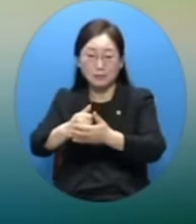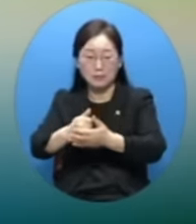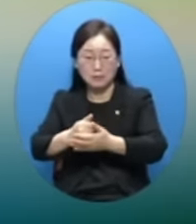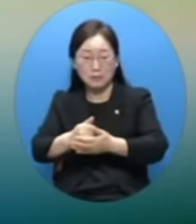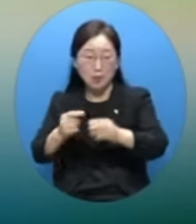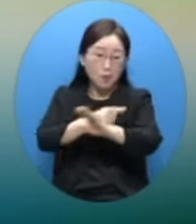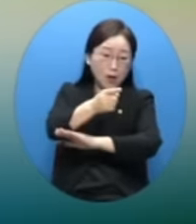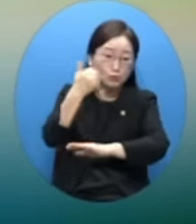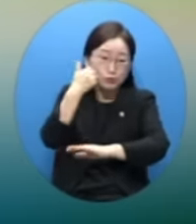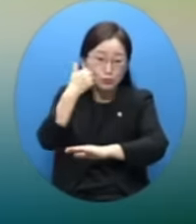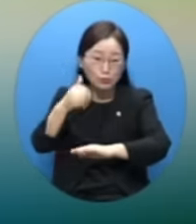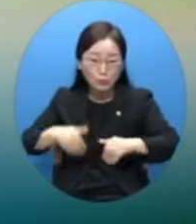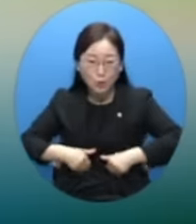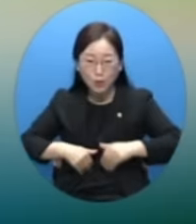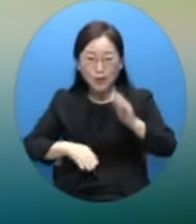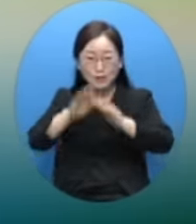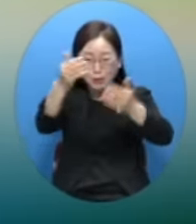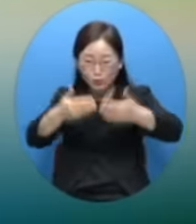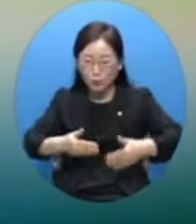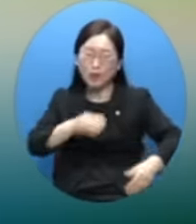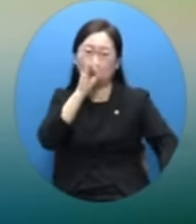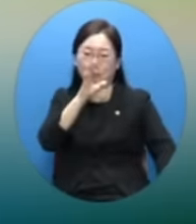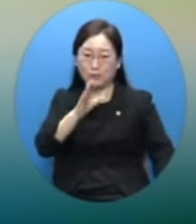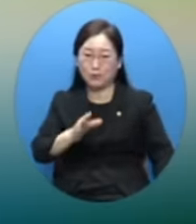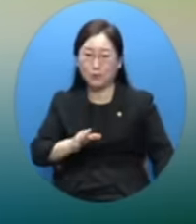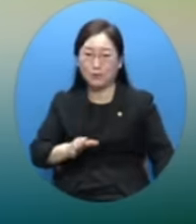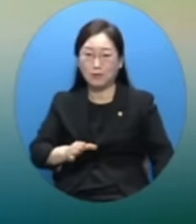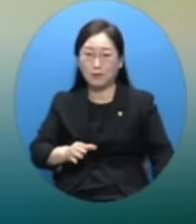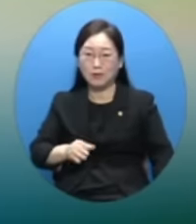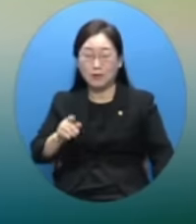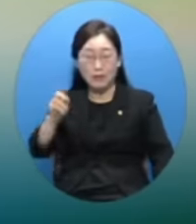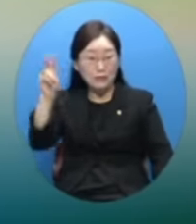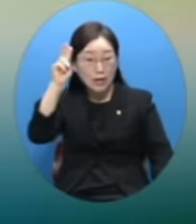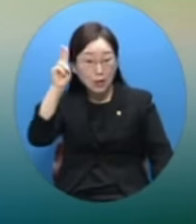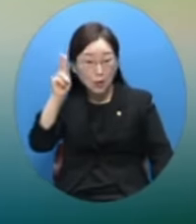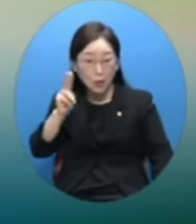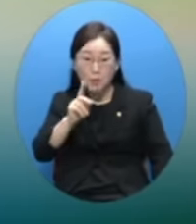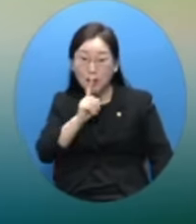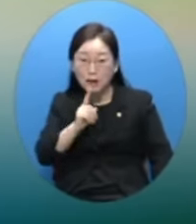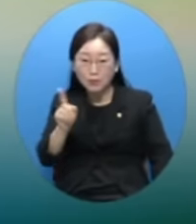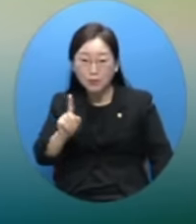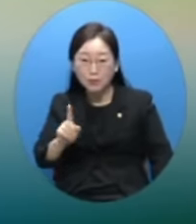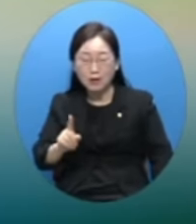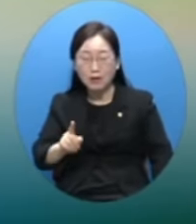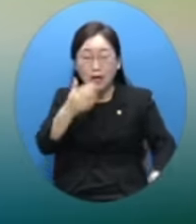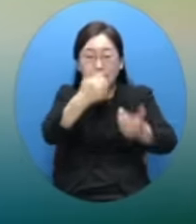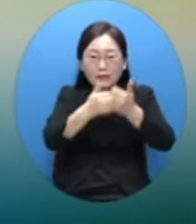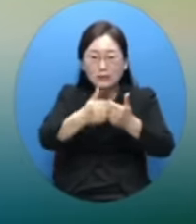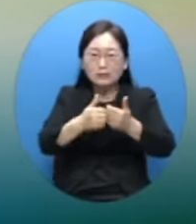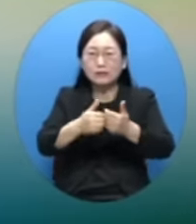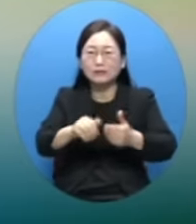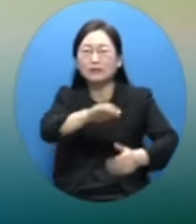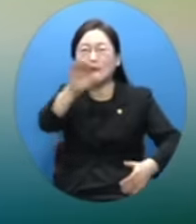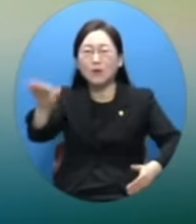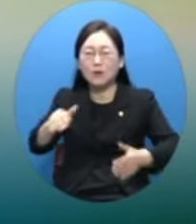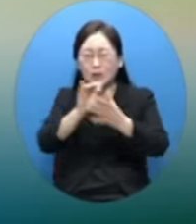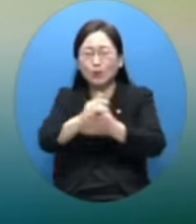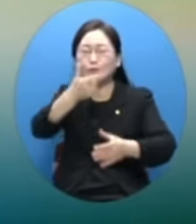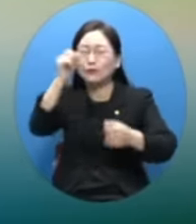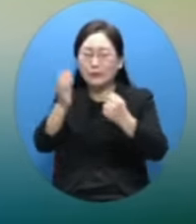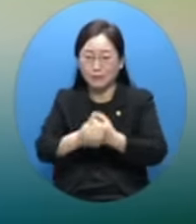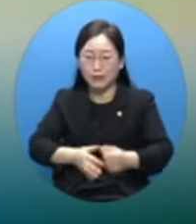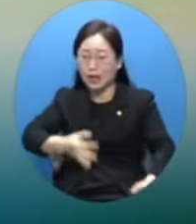없다. 사도 야고보는 대부분의 갈등이 기도의 부족으로 생긴다고 지적했다. 너희는 욕심을 내어도 얻지